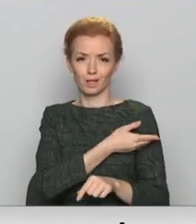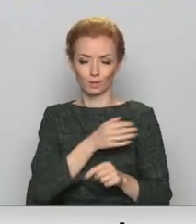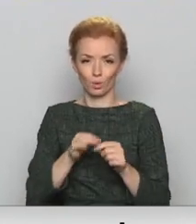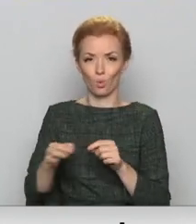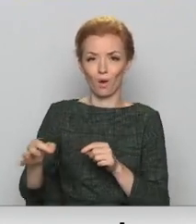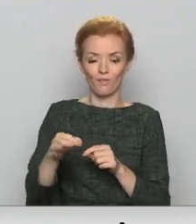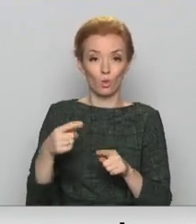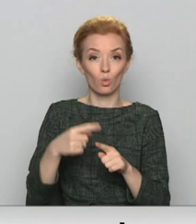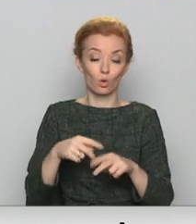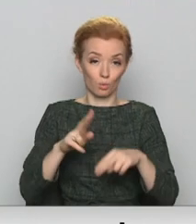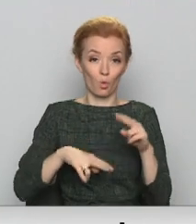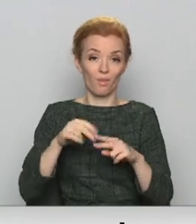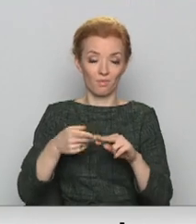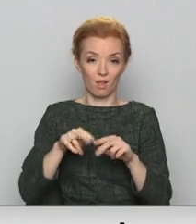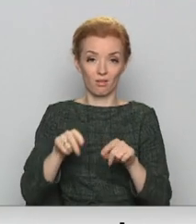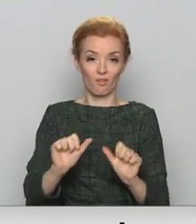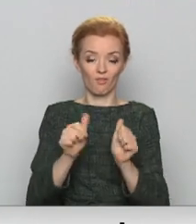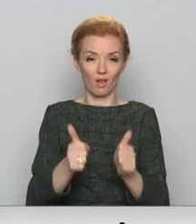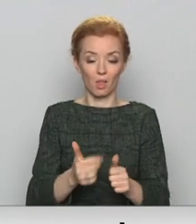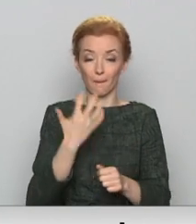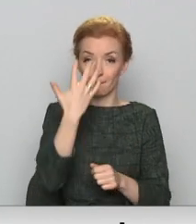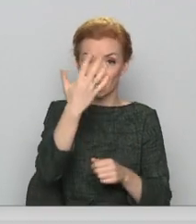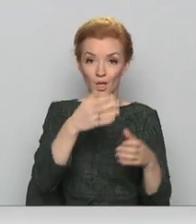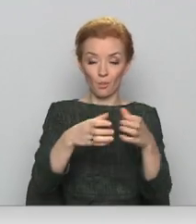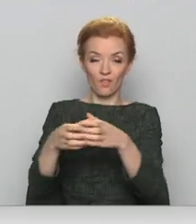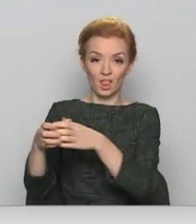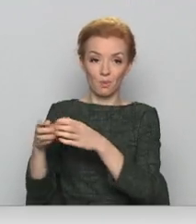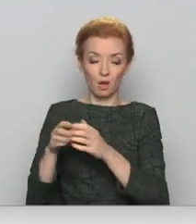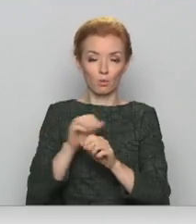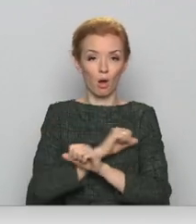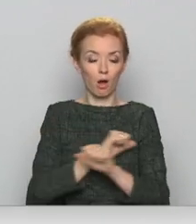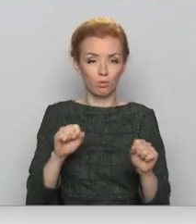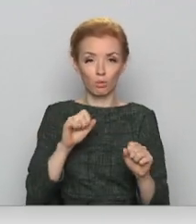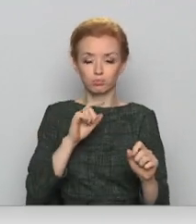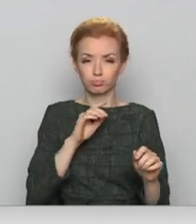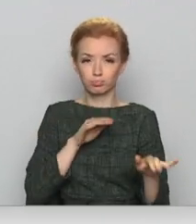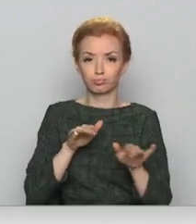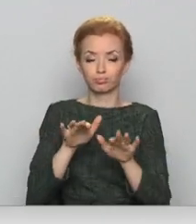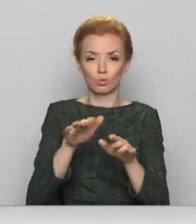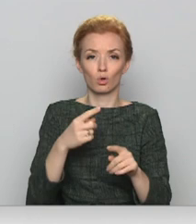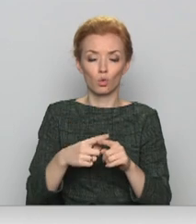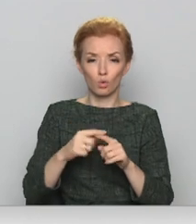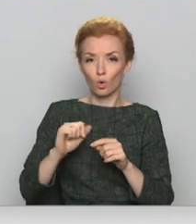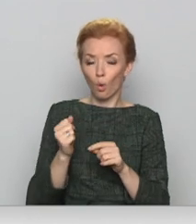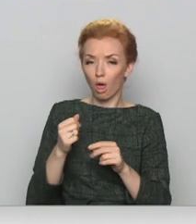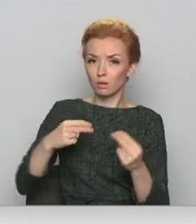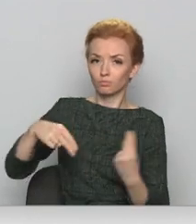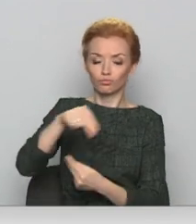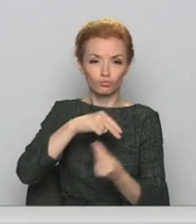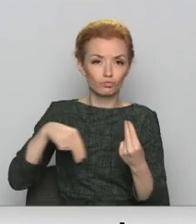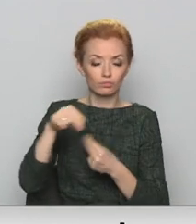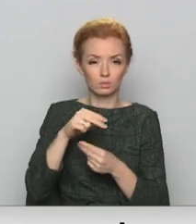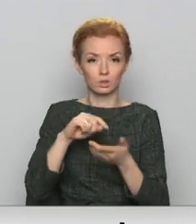un būvējām tādā veidā. 5 vienības, kuras operatīvi darbojās, kuras jau arī teiksim, koleģiāli izrunā un pārunā šos